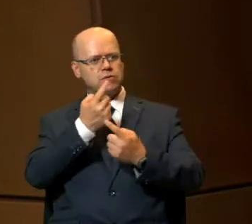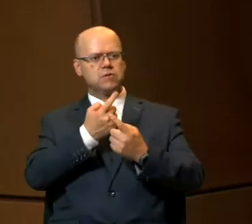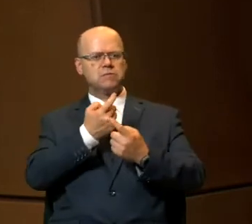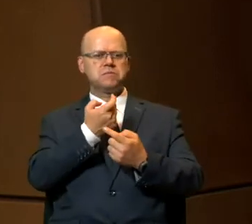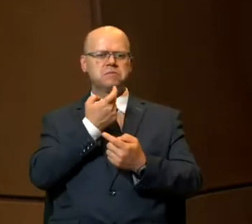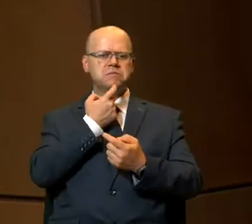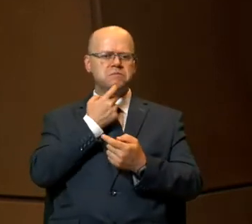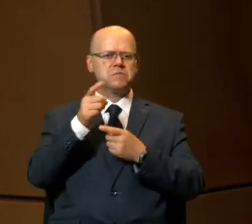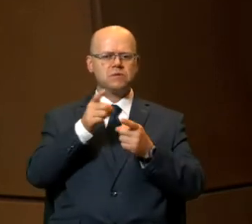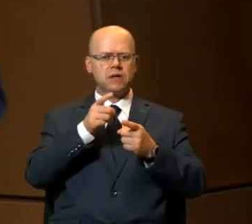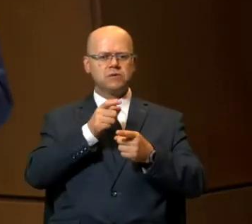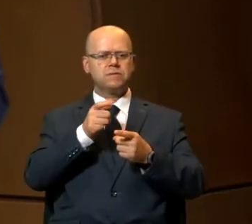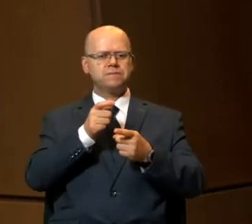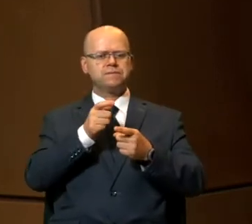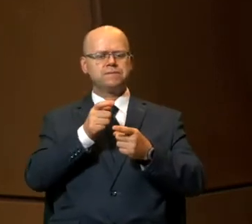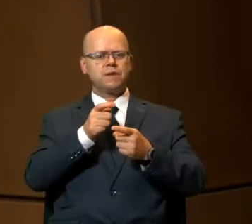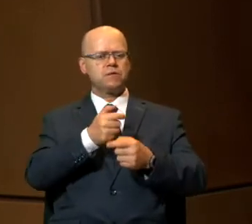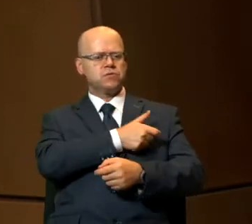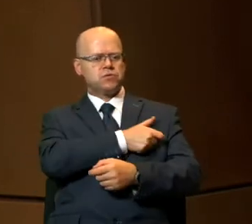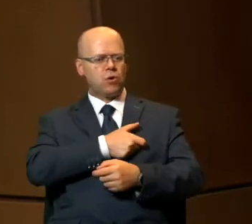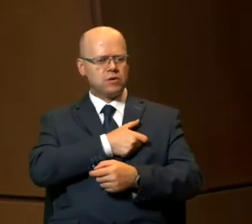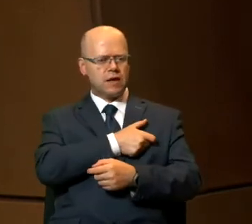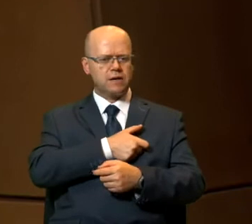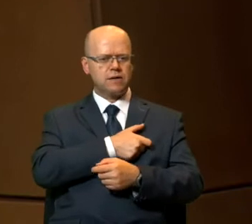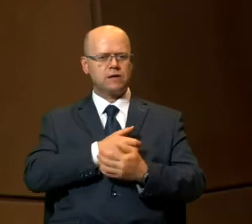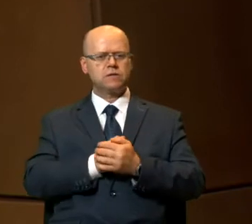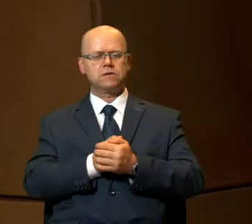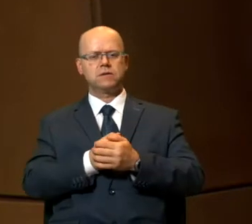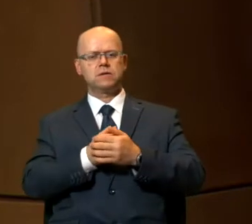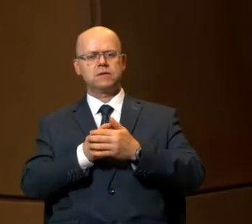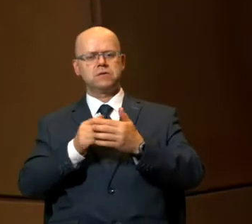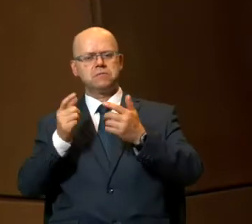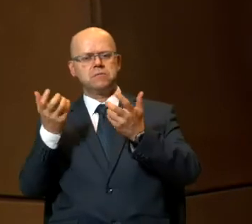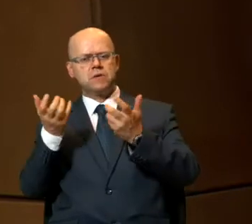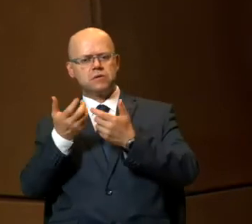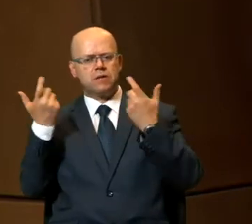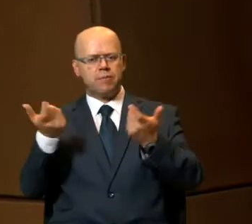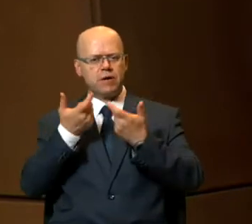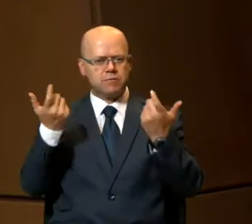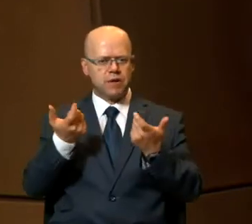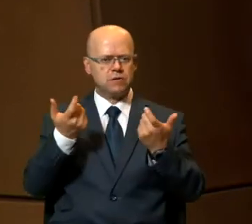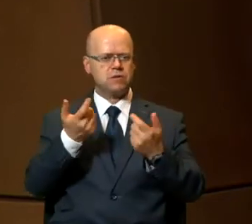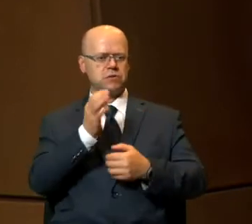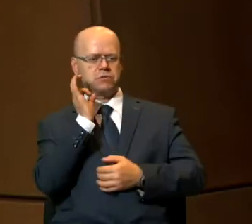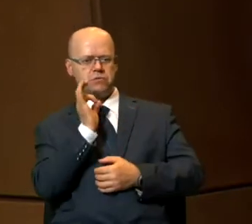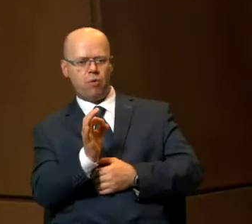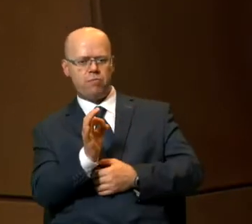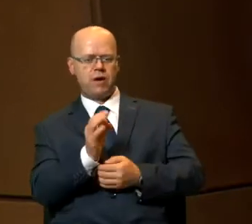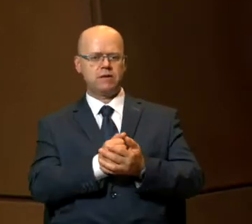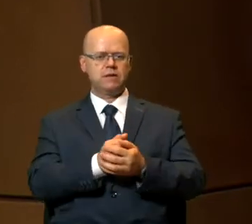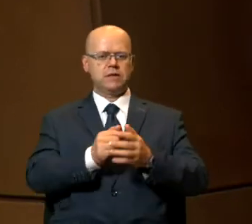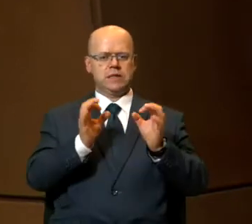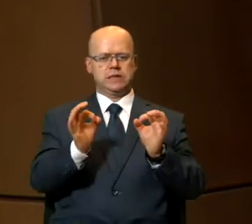pojęcie solidarności, gdzie są jego niebezpieczne wymiary, gdzie są jego pozytywne wymiary, a właściwie też w jakim świecie